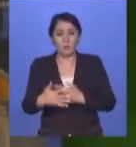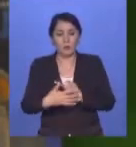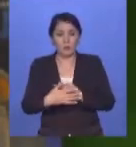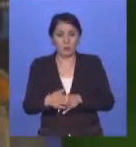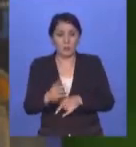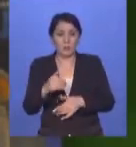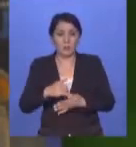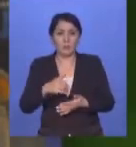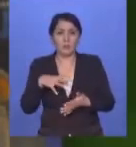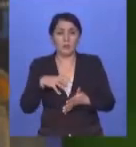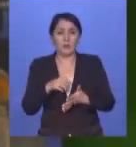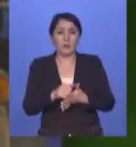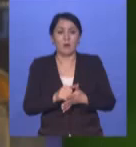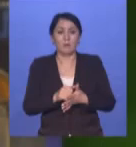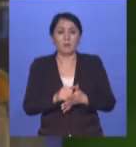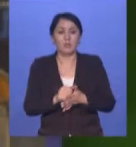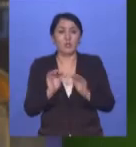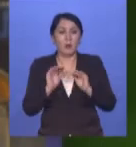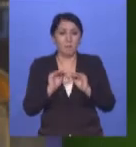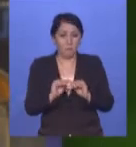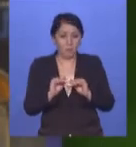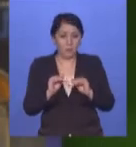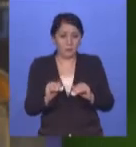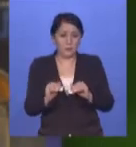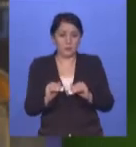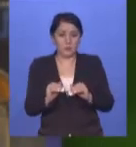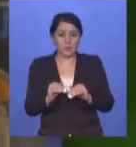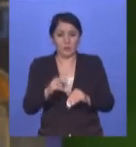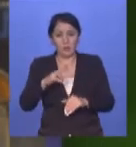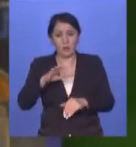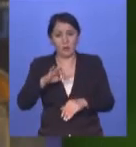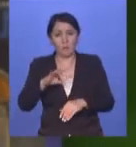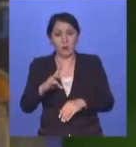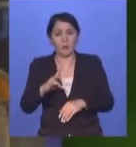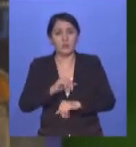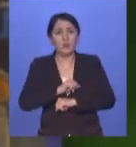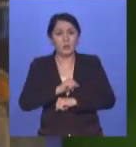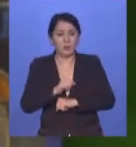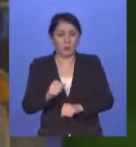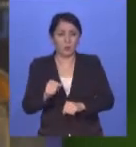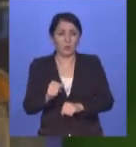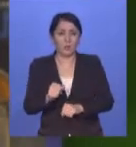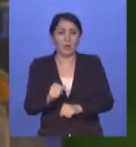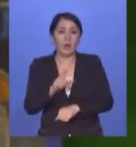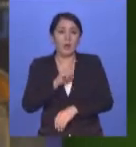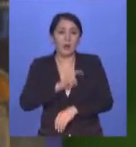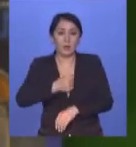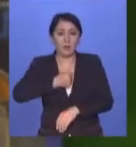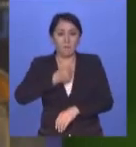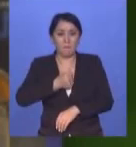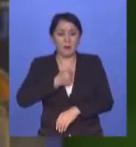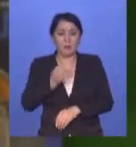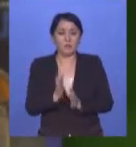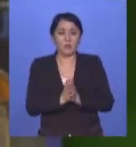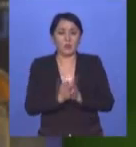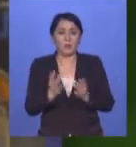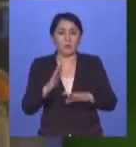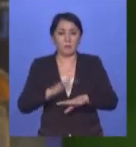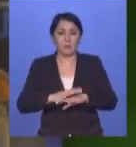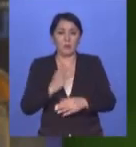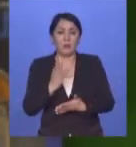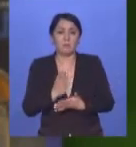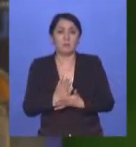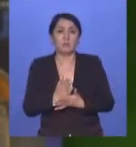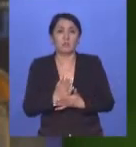үнемі толықтырумен айналысамыз. Мұнда балаларға арналған супер қаһармандар жайлы шығармалар да бар. Сондай-ақ ересекке арналған кітап қорымыз